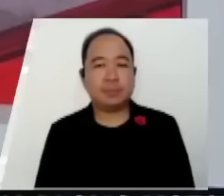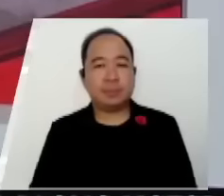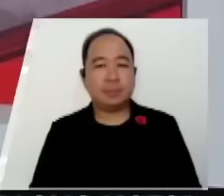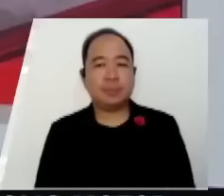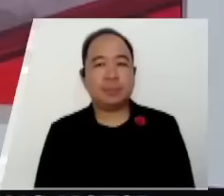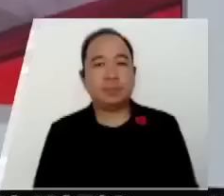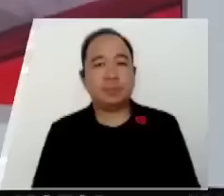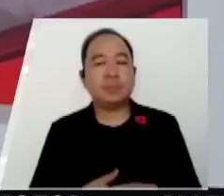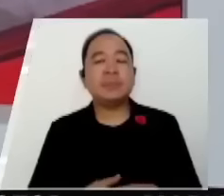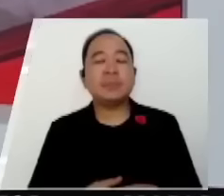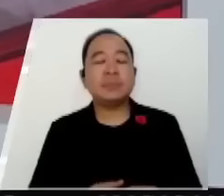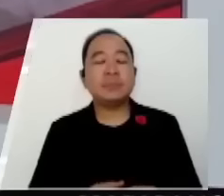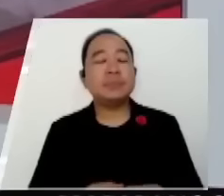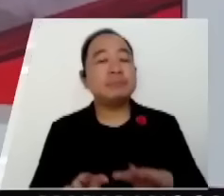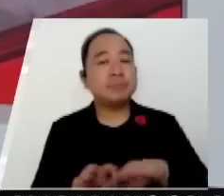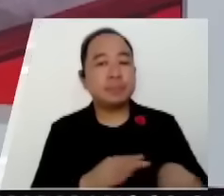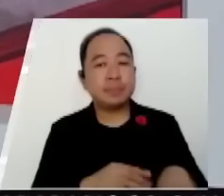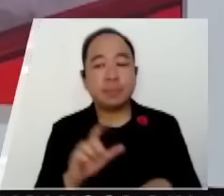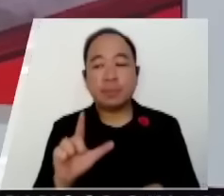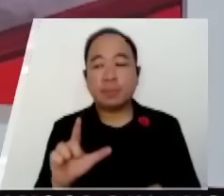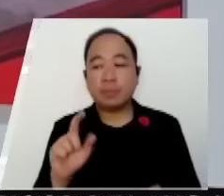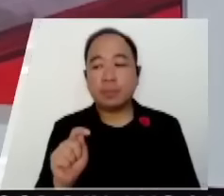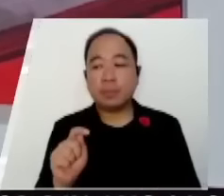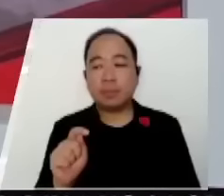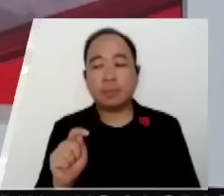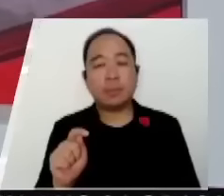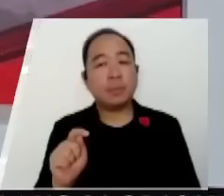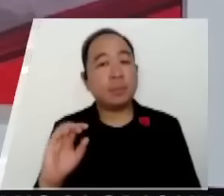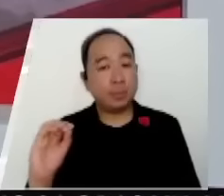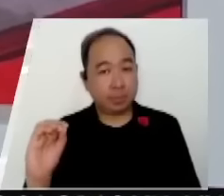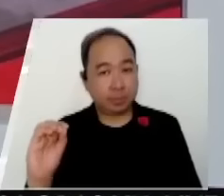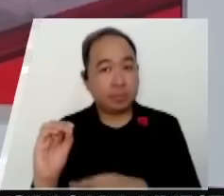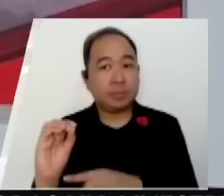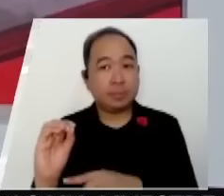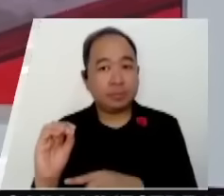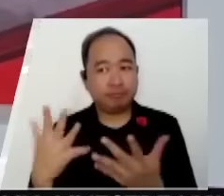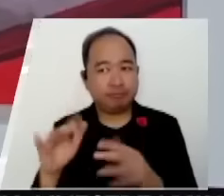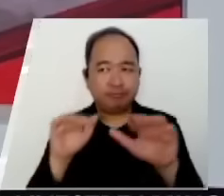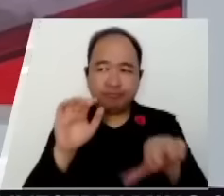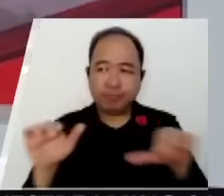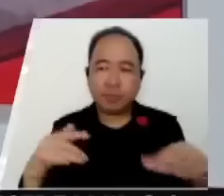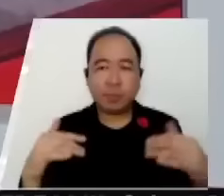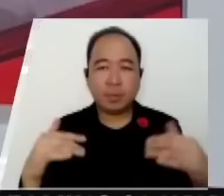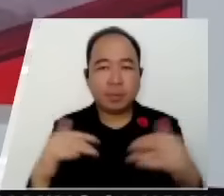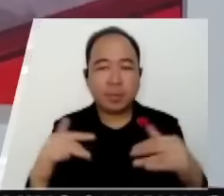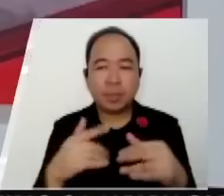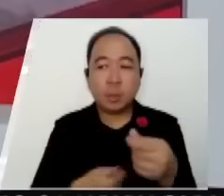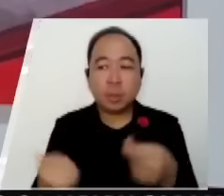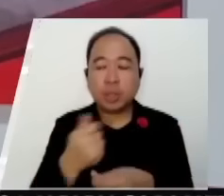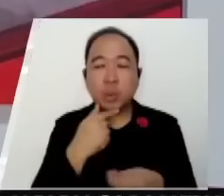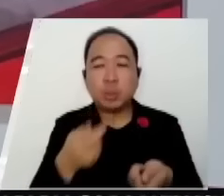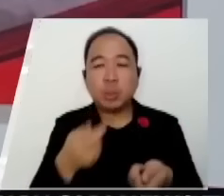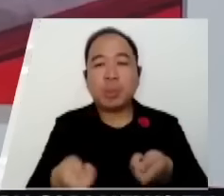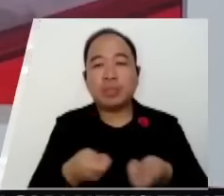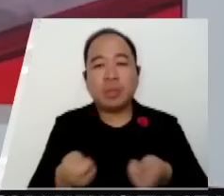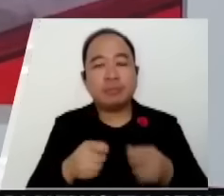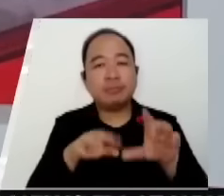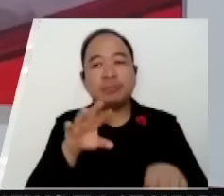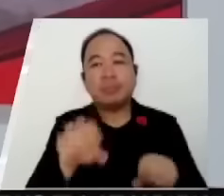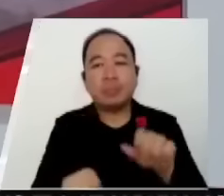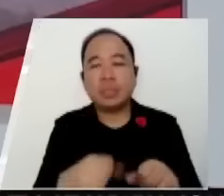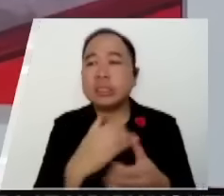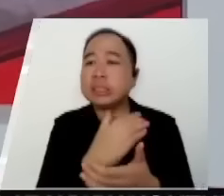Pinulong na po ng Land Transportation Office ang mga otoridad na mangangasiwa sa panghuhuli ng mga babiyahe pa ring hindi